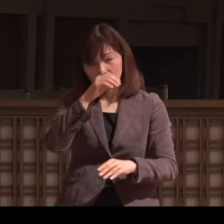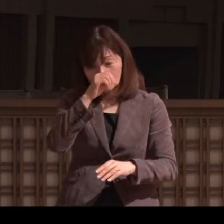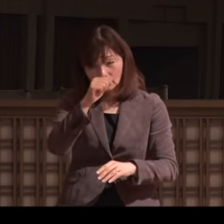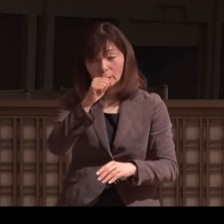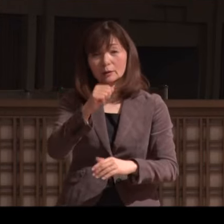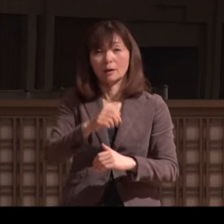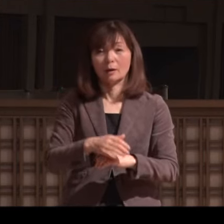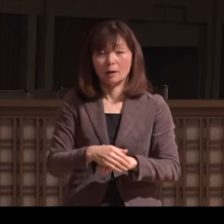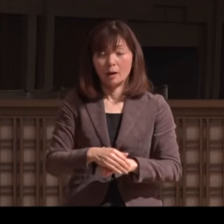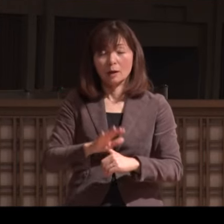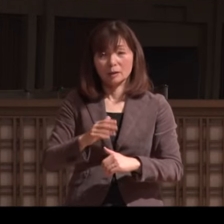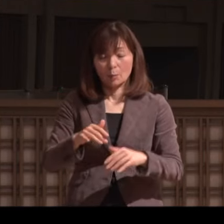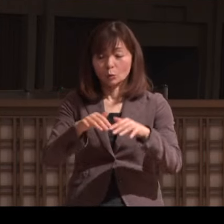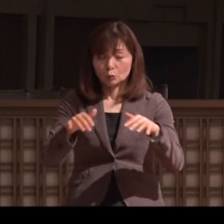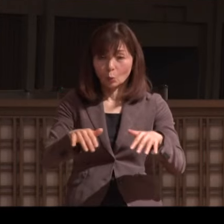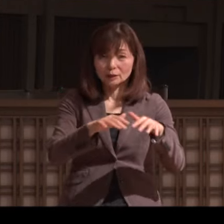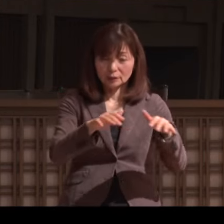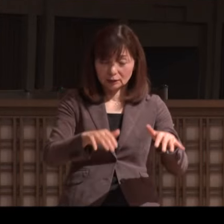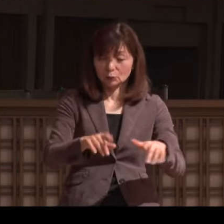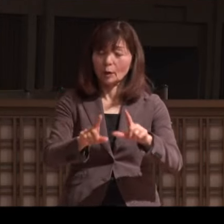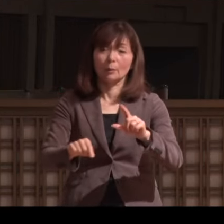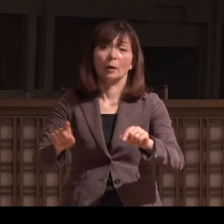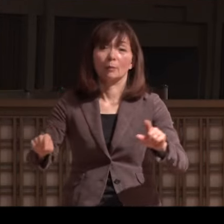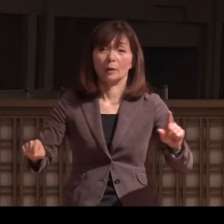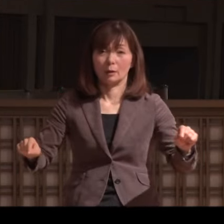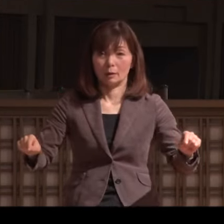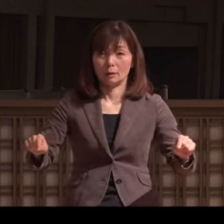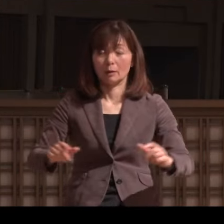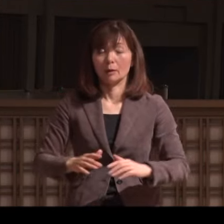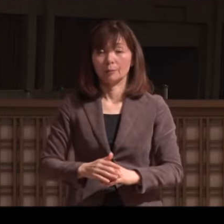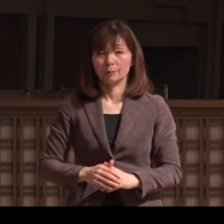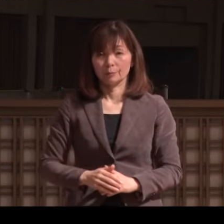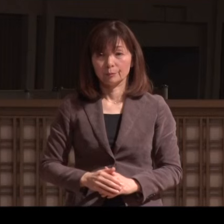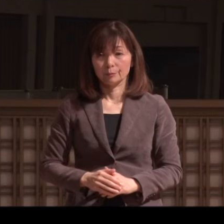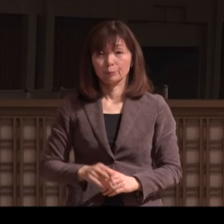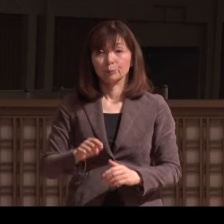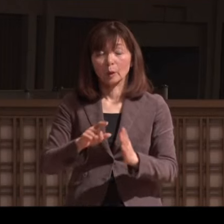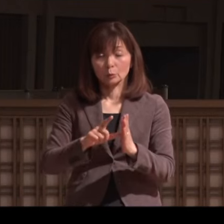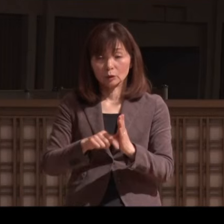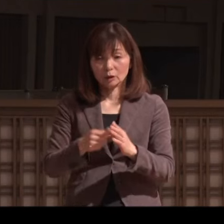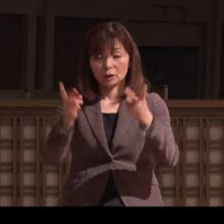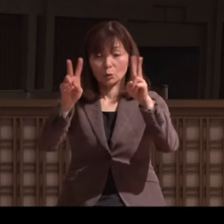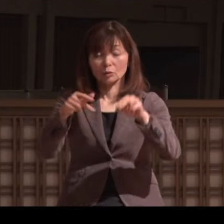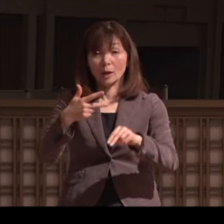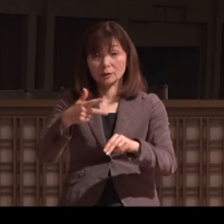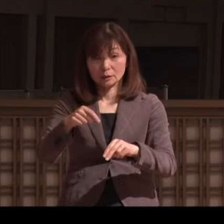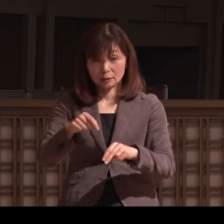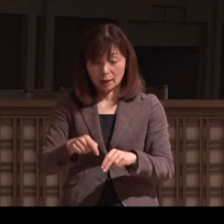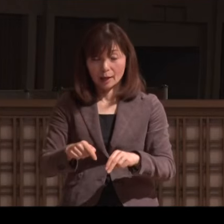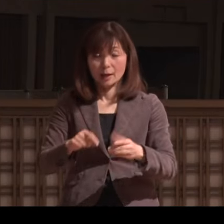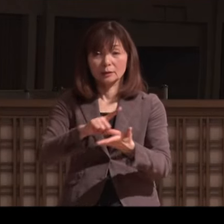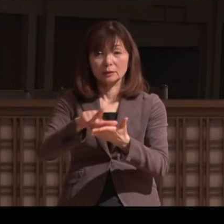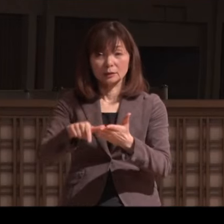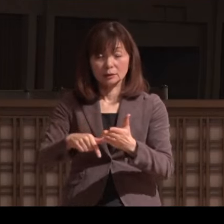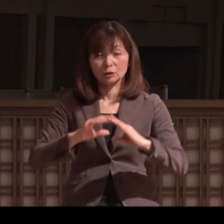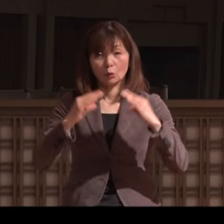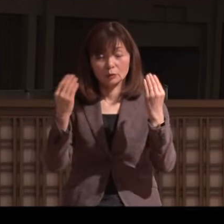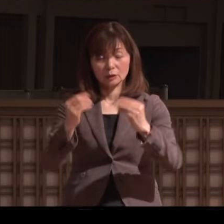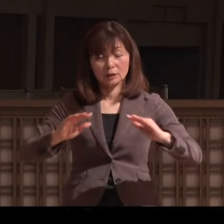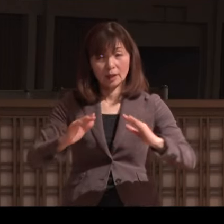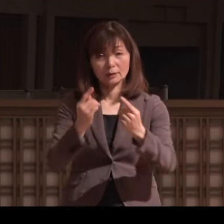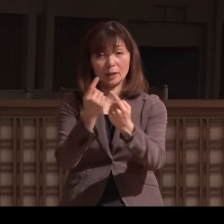が組織的にはバラバラの状態でしたその先島において地域コミュニティ活性化ビジョンが